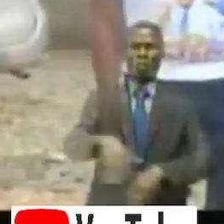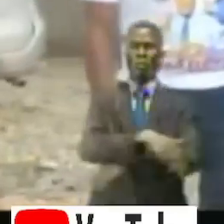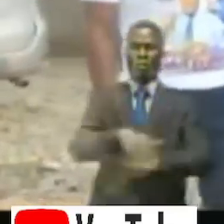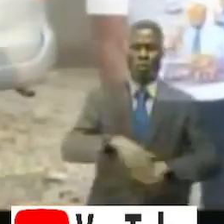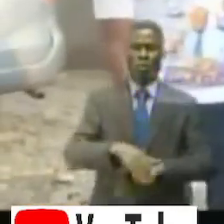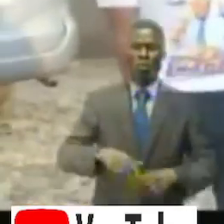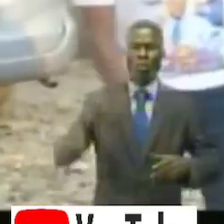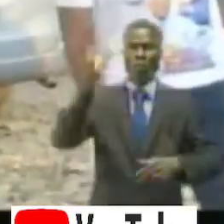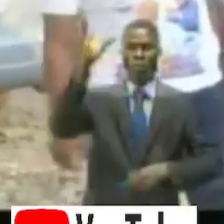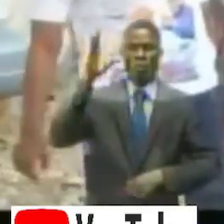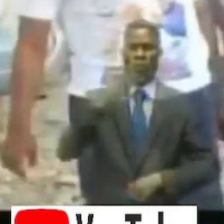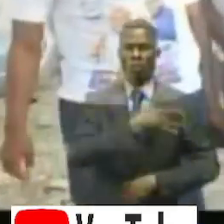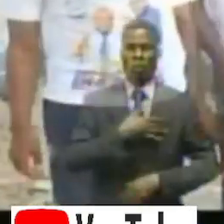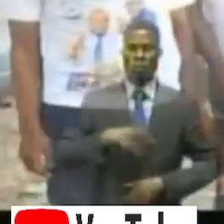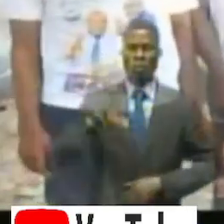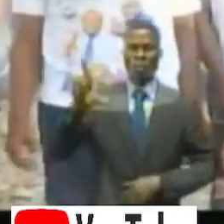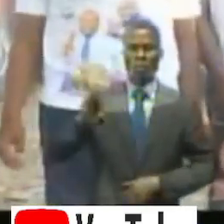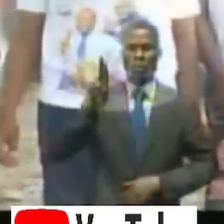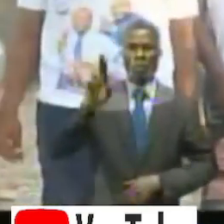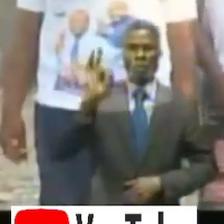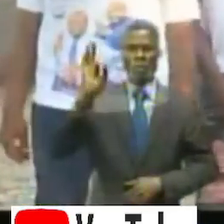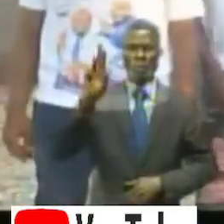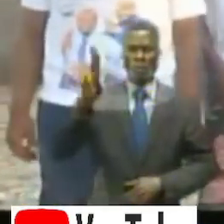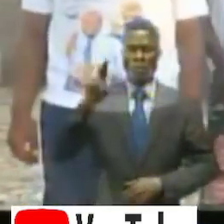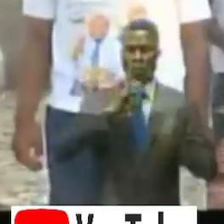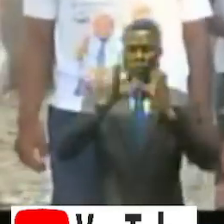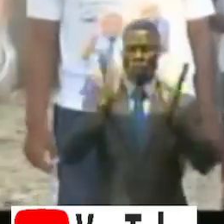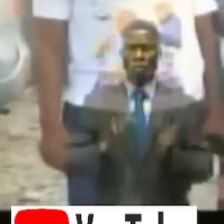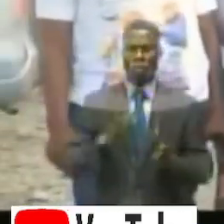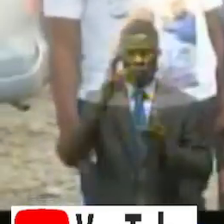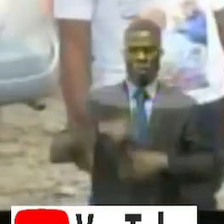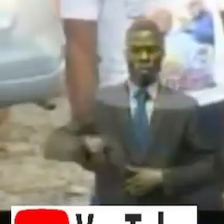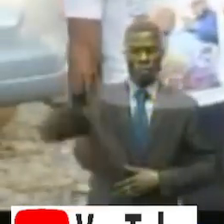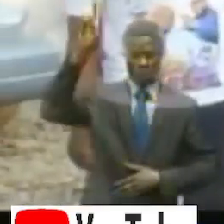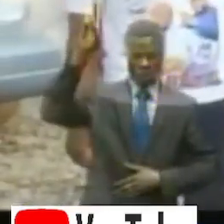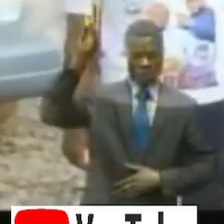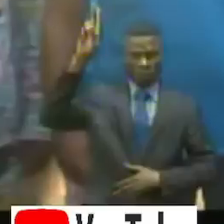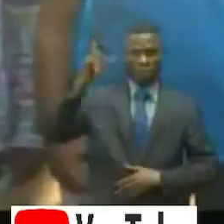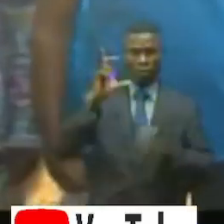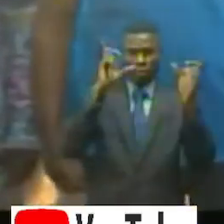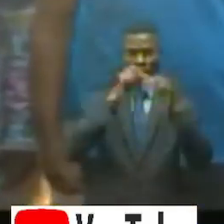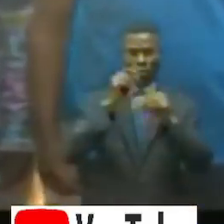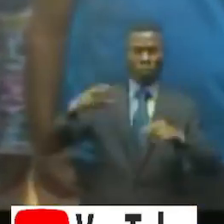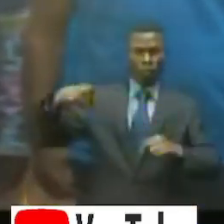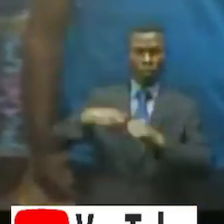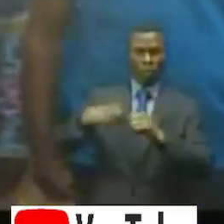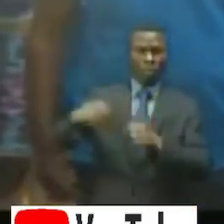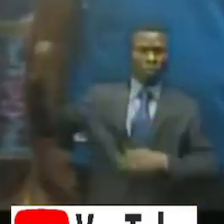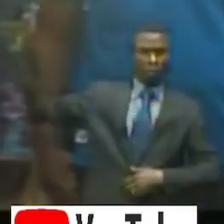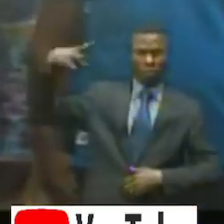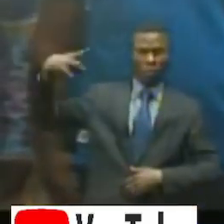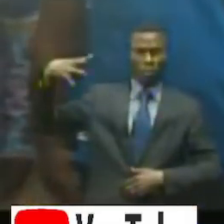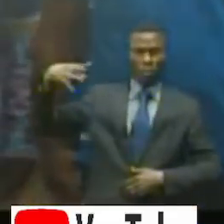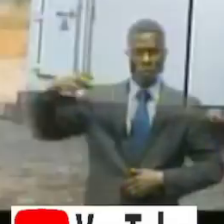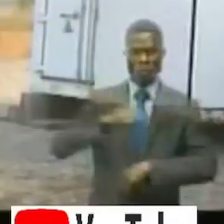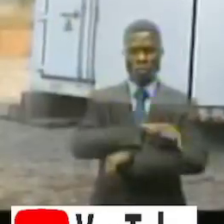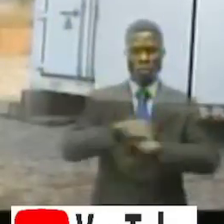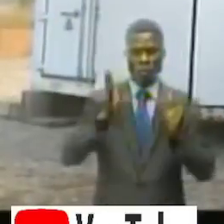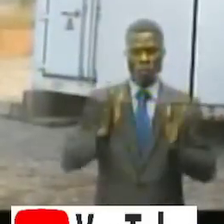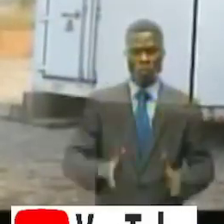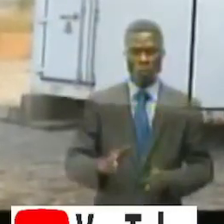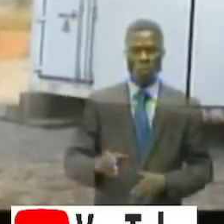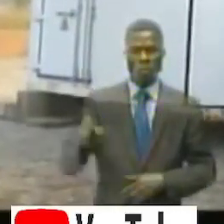Lufu, avec les communicateurs de l'UDPS, où a été installé le photovoltaïque en présence de l'administrateur de